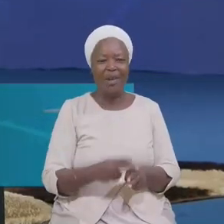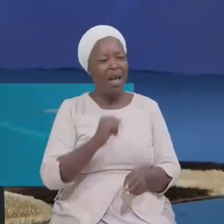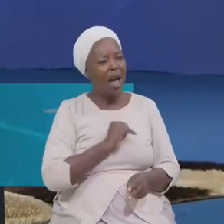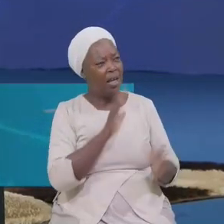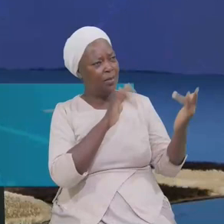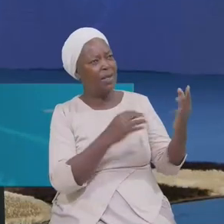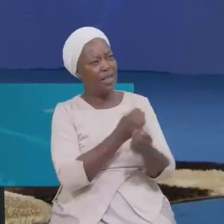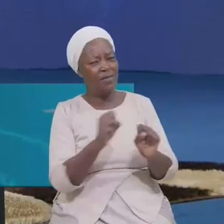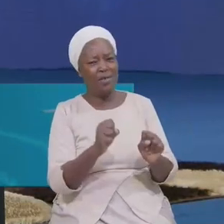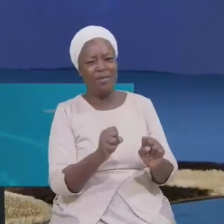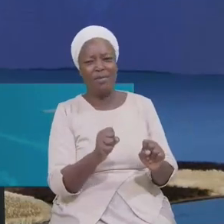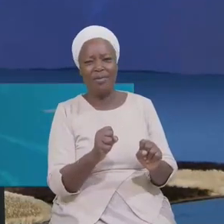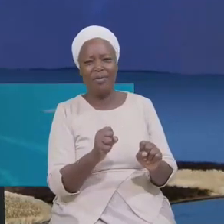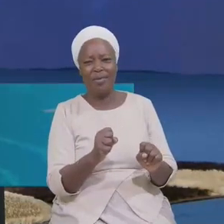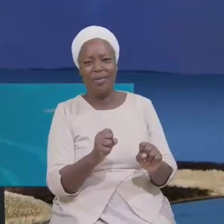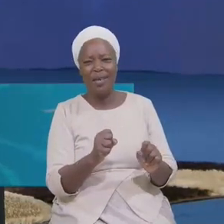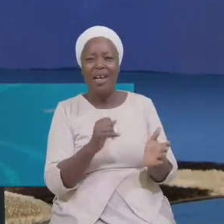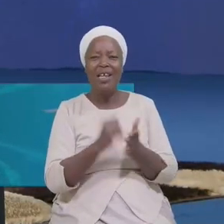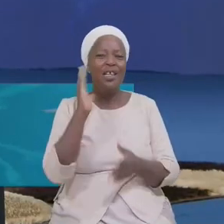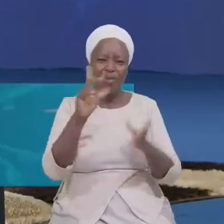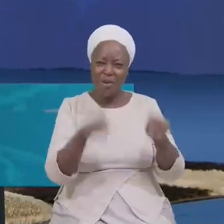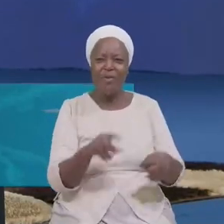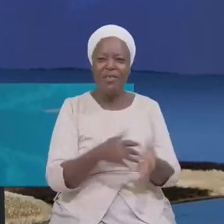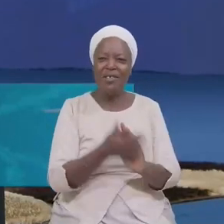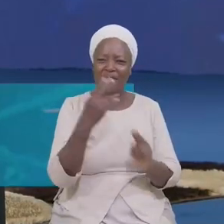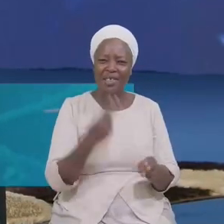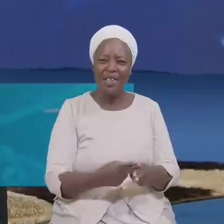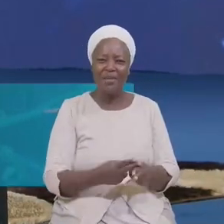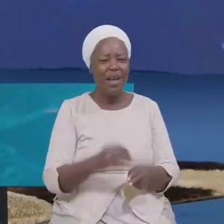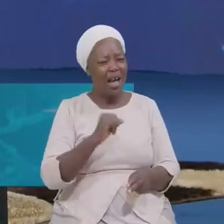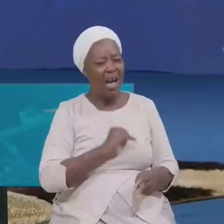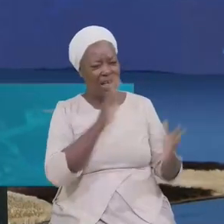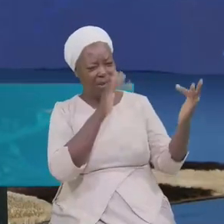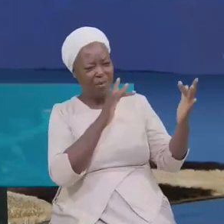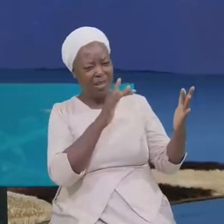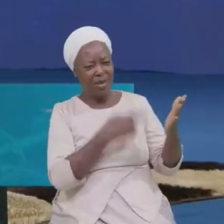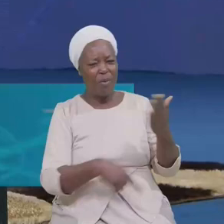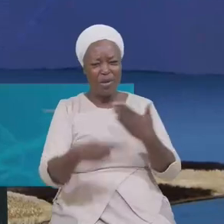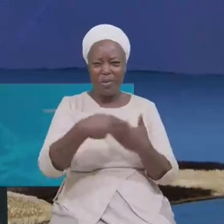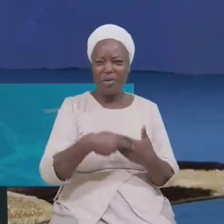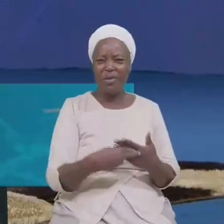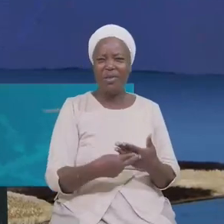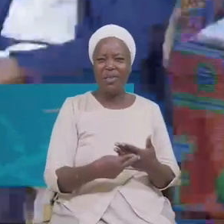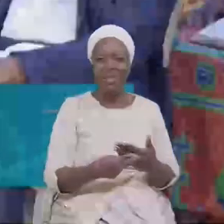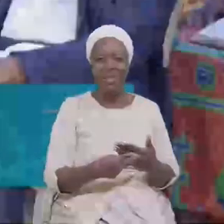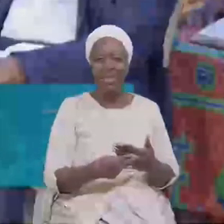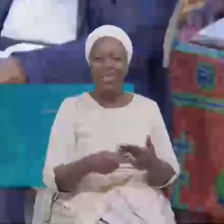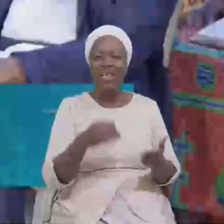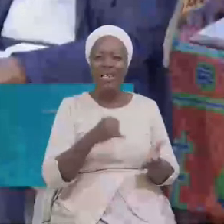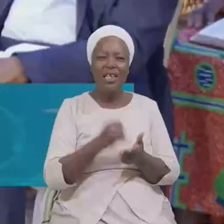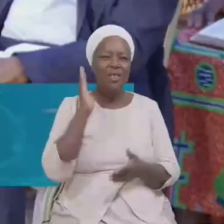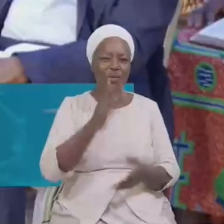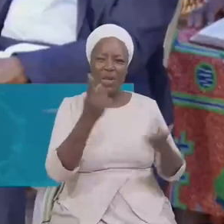le salut. Ça va venir. J'espère la restauration. Ça va